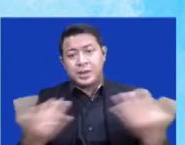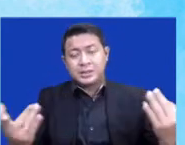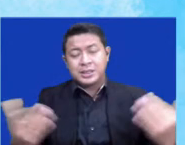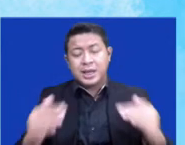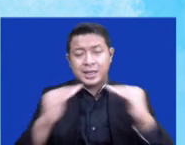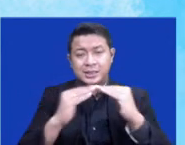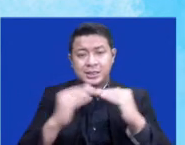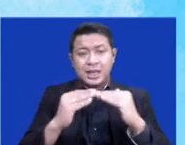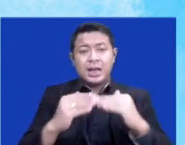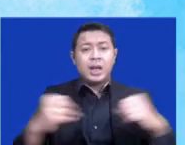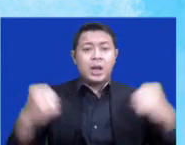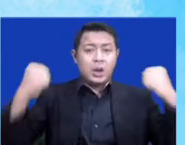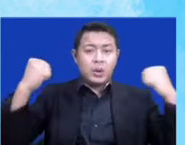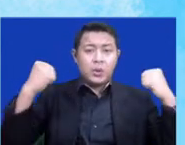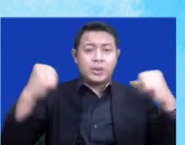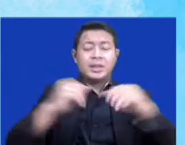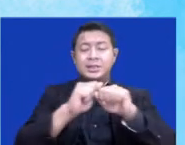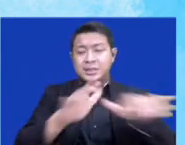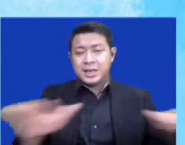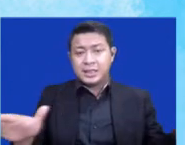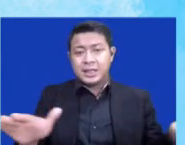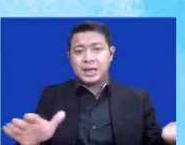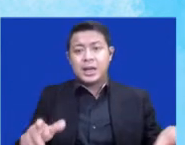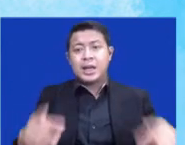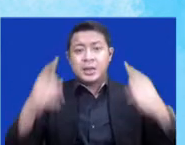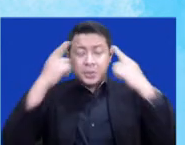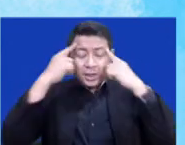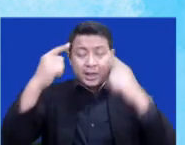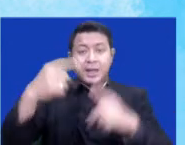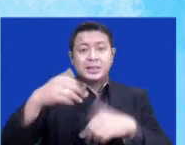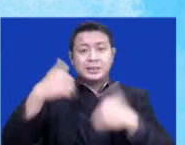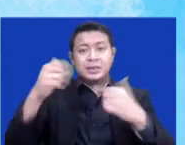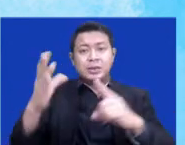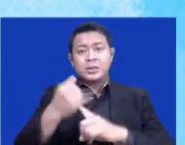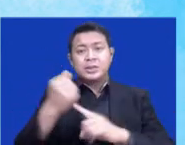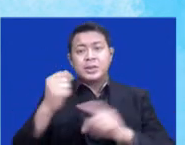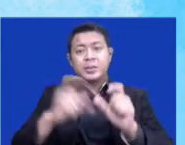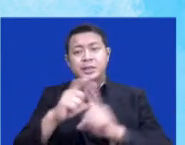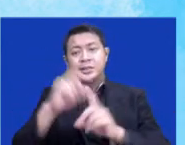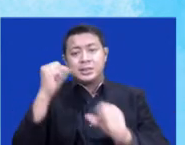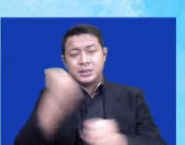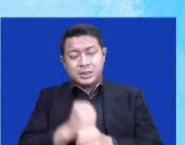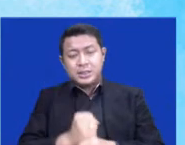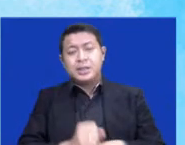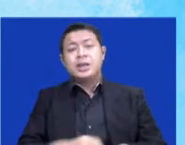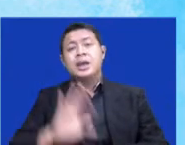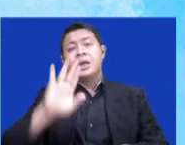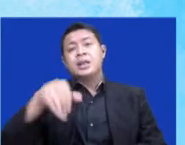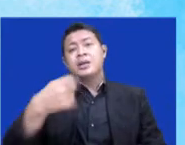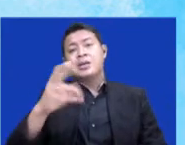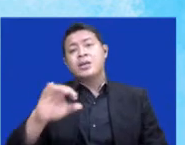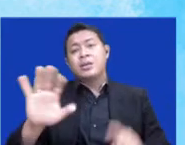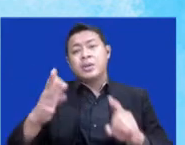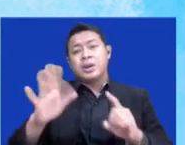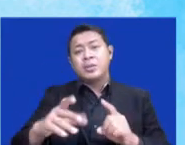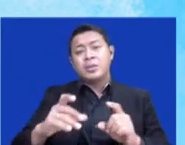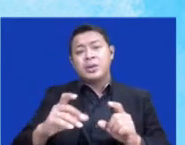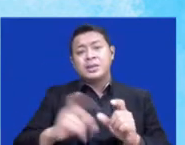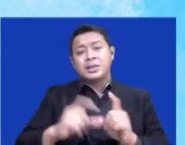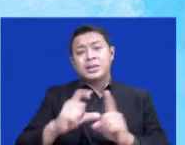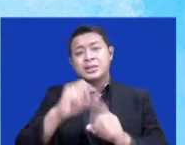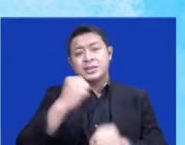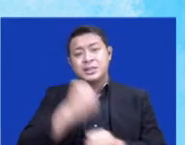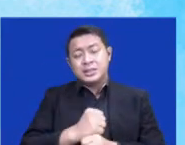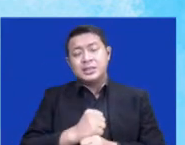berdaya, dan sejahtera dengan paradigma yang sehat untuk mencapai SDG. Pada tahun 2015, CISDI memperkerasai